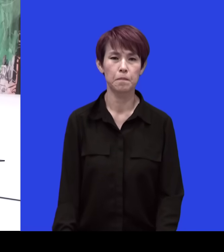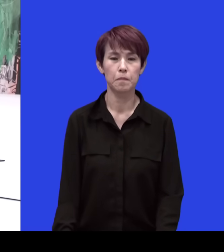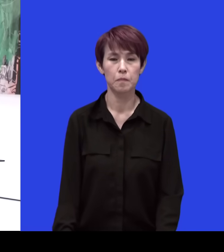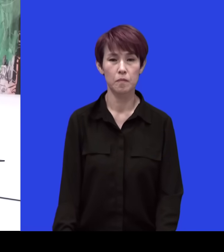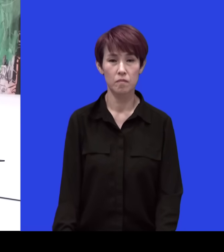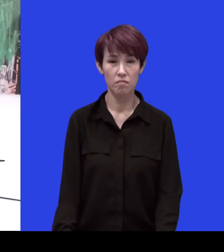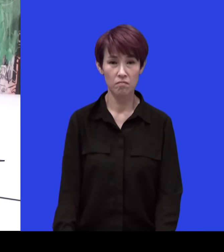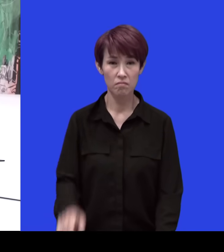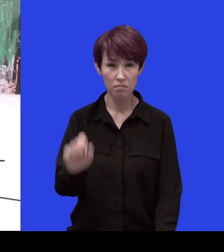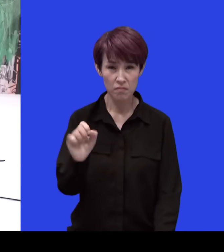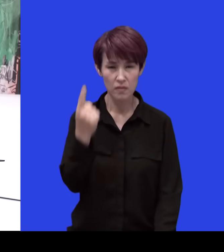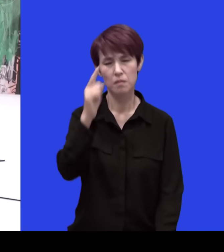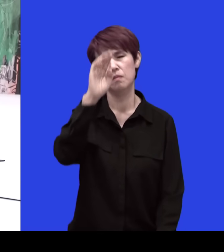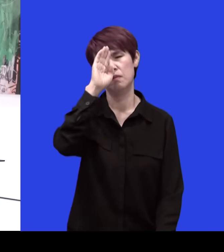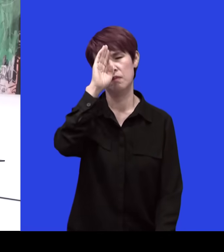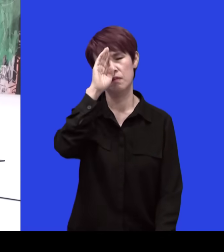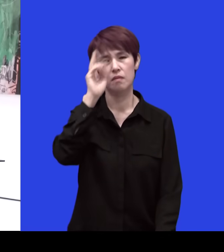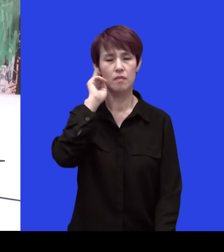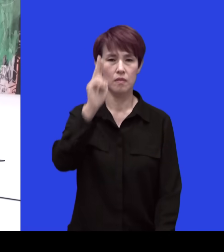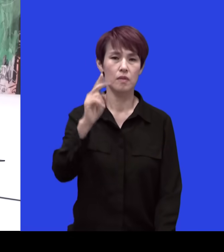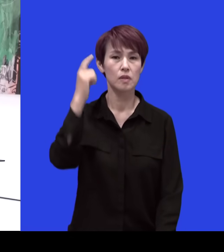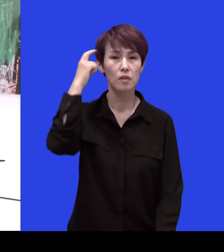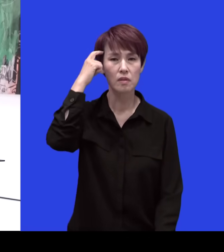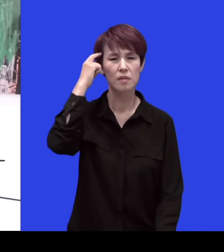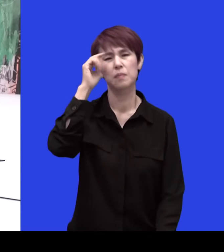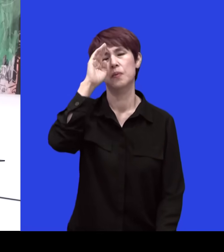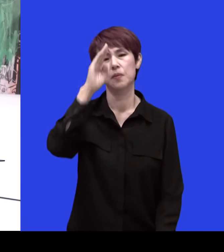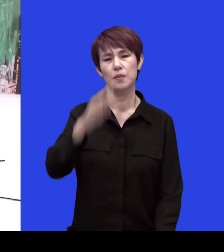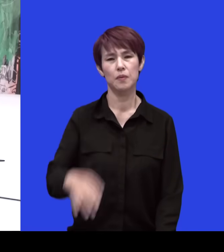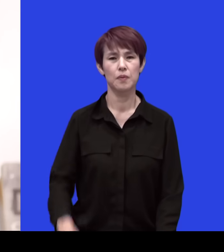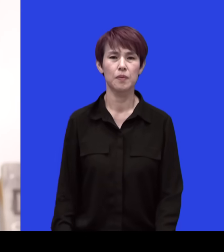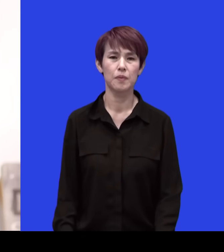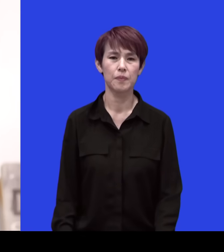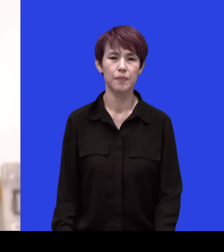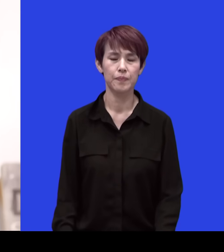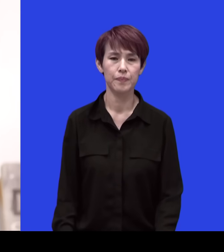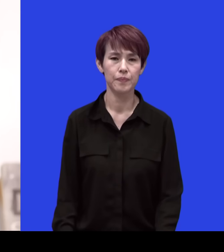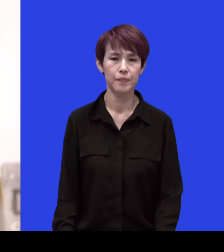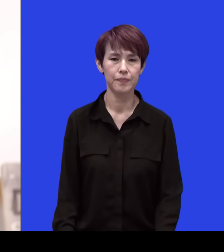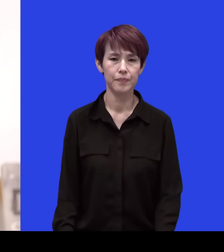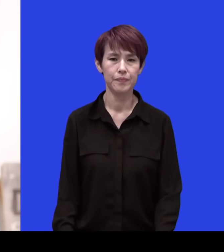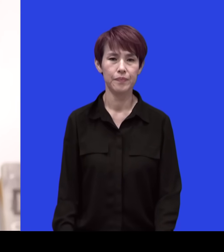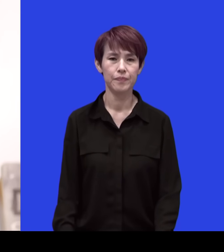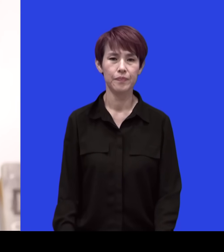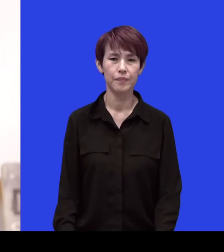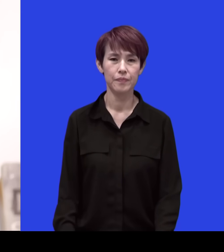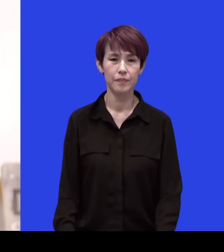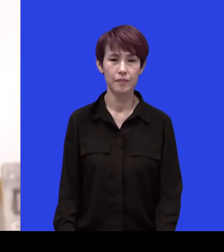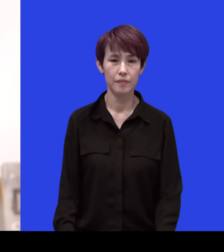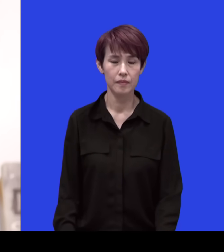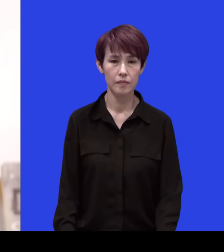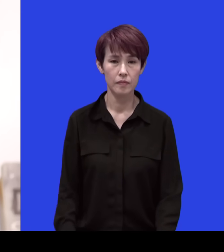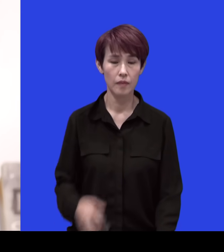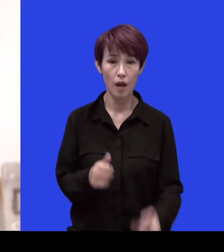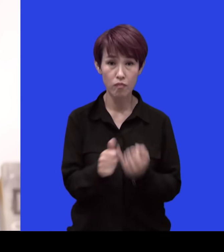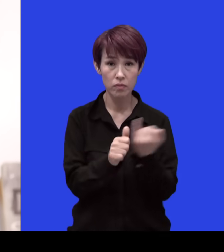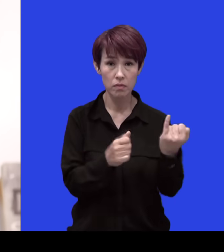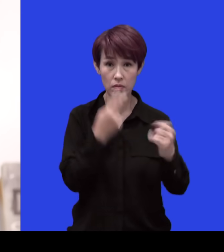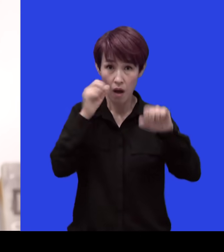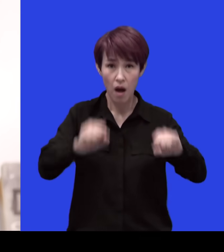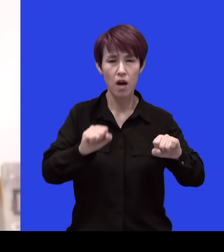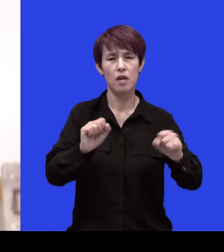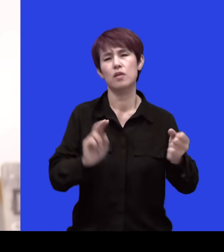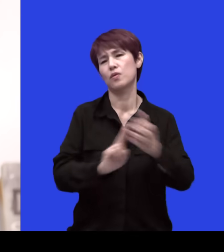되잖아. 그럼요. 정신적으로 병이 돼. 심지어는 우리 집사람이 사는 것도 기적이거든요, 사실은.